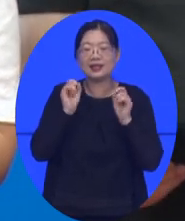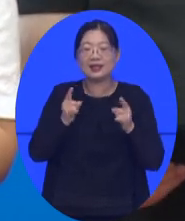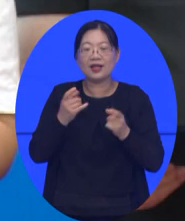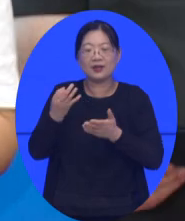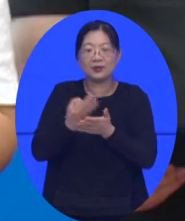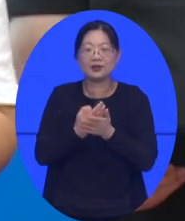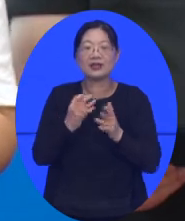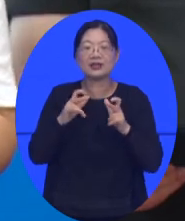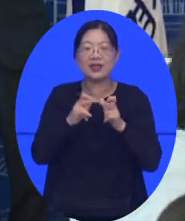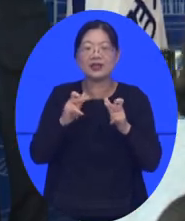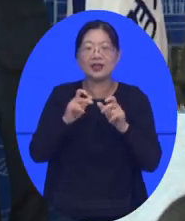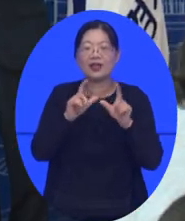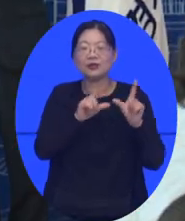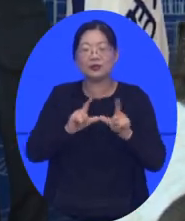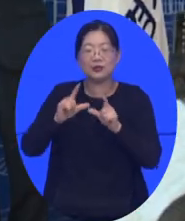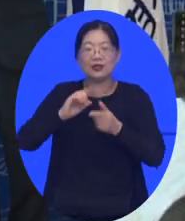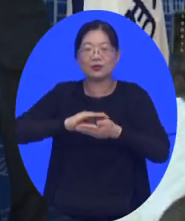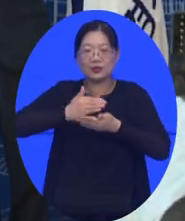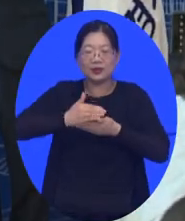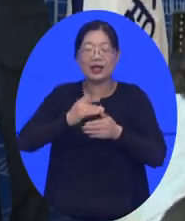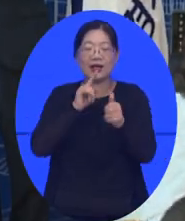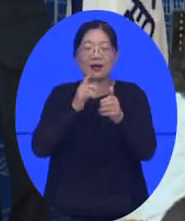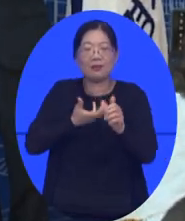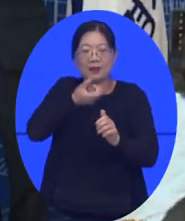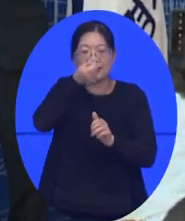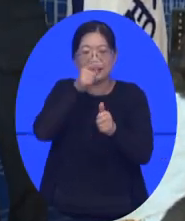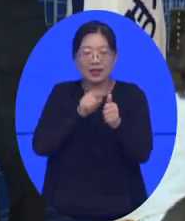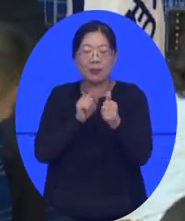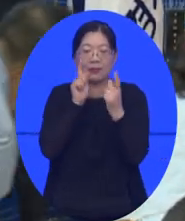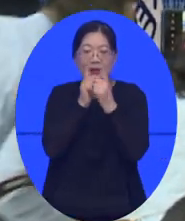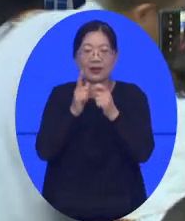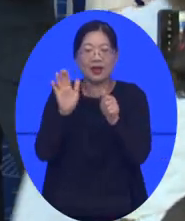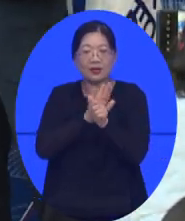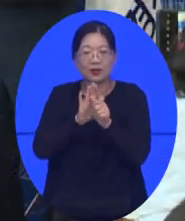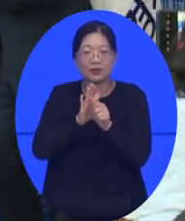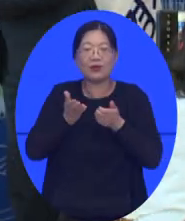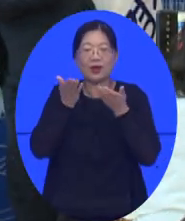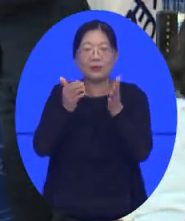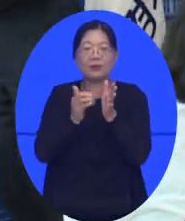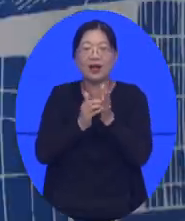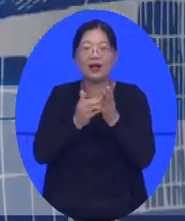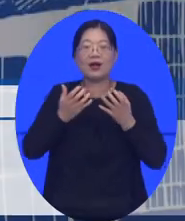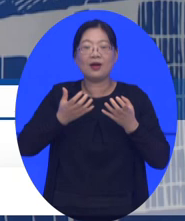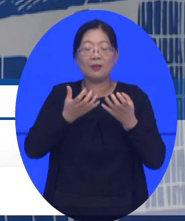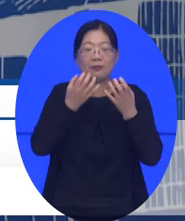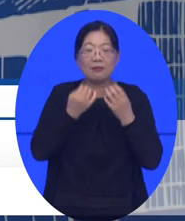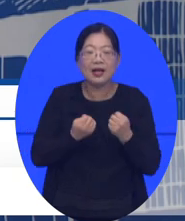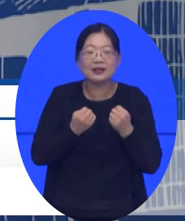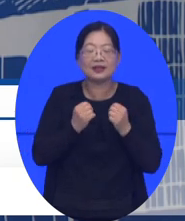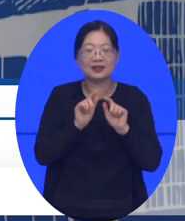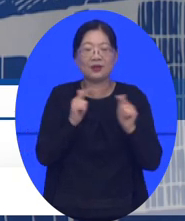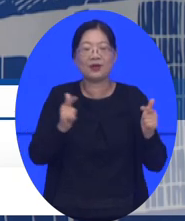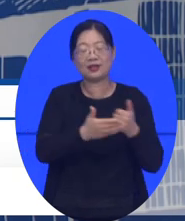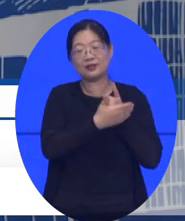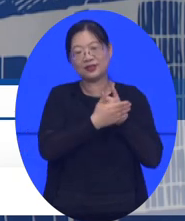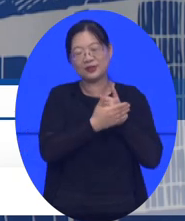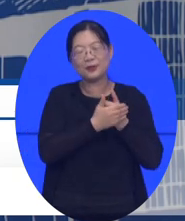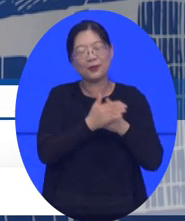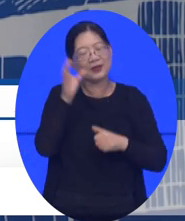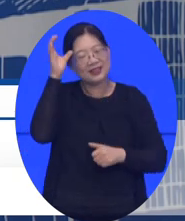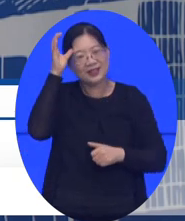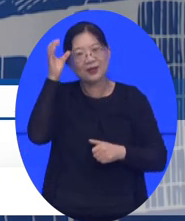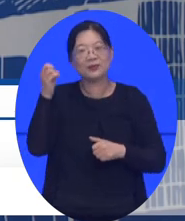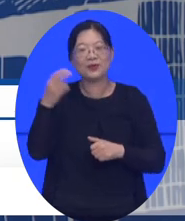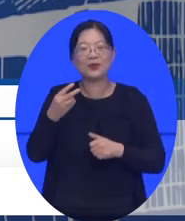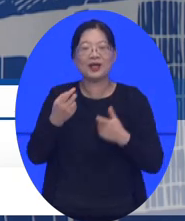장애인 기회소득, 장애인 누림통장 대상자를 만나 격려하는 시간도 가졌습니다. 많은 것들을 지원받을 수 있을